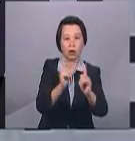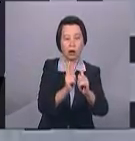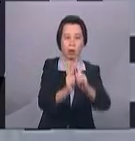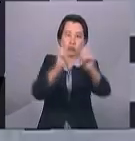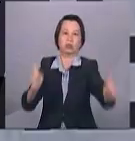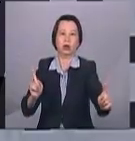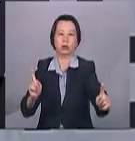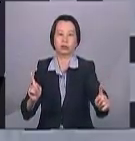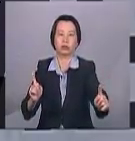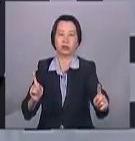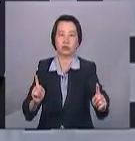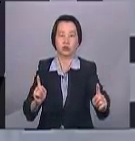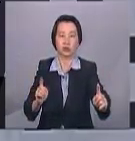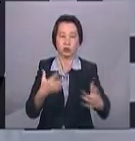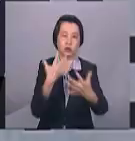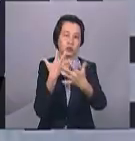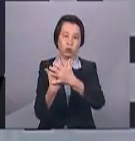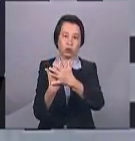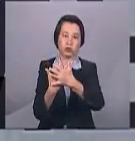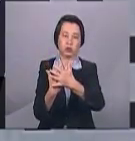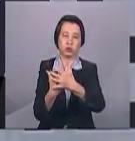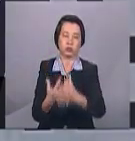dan kuarantinkan mereka.